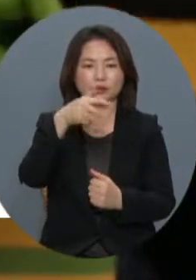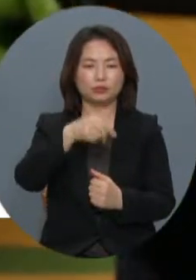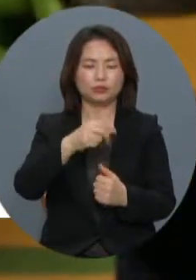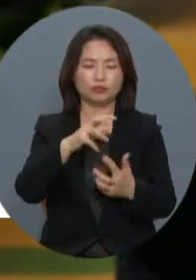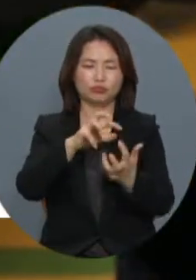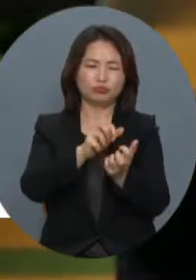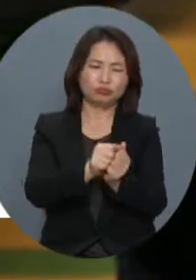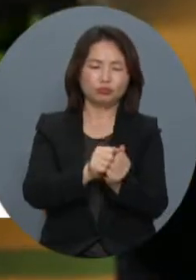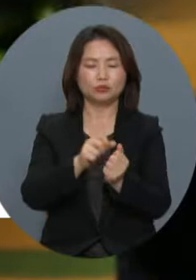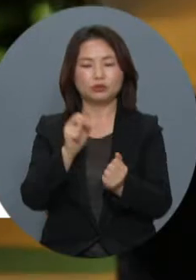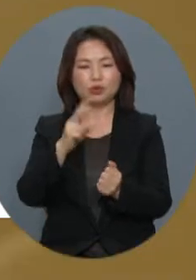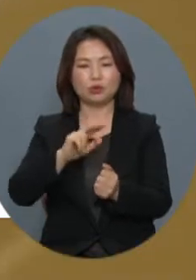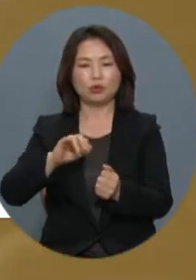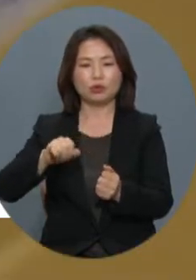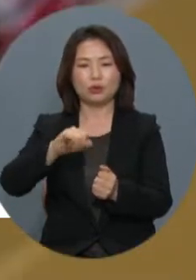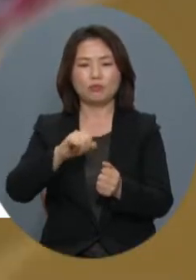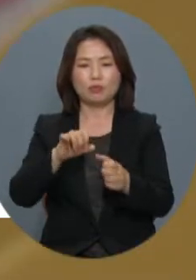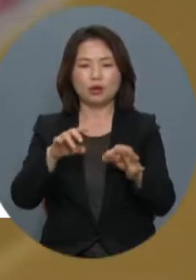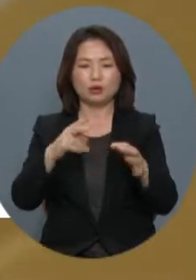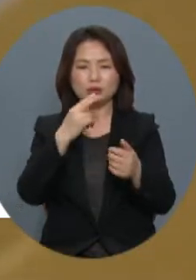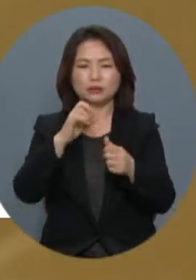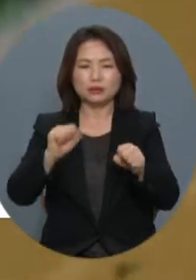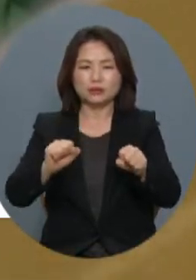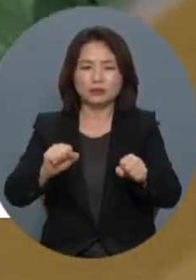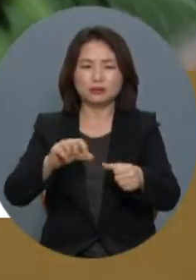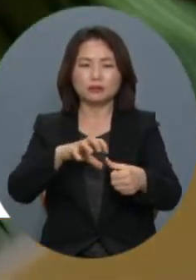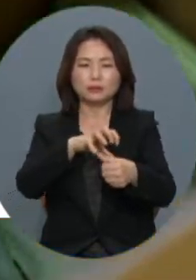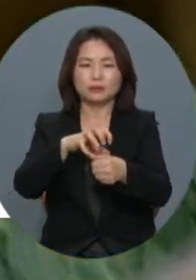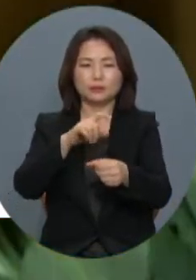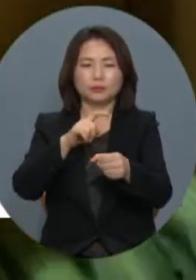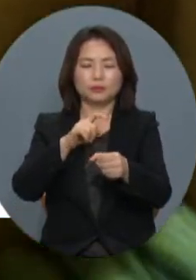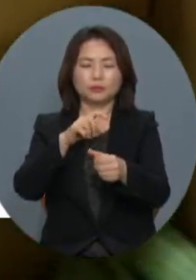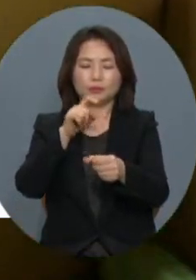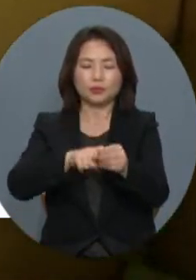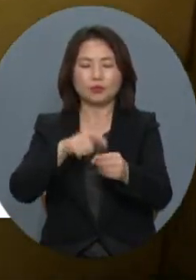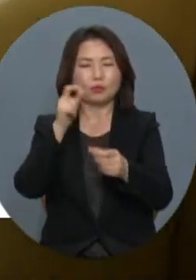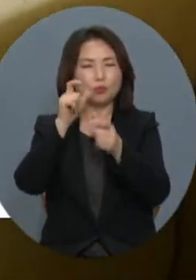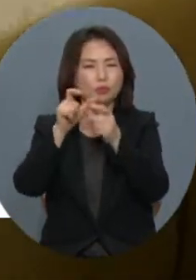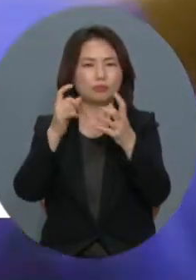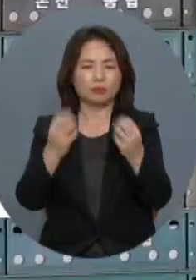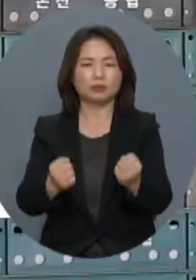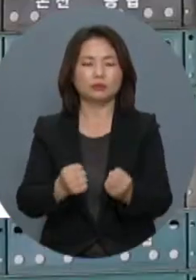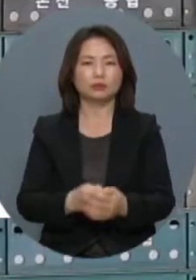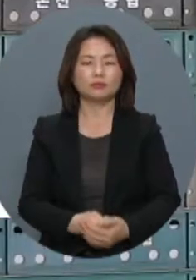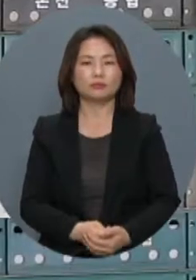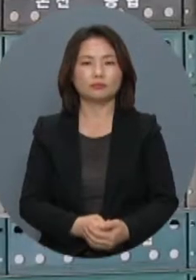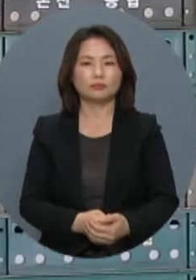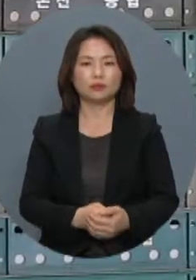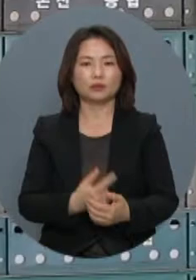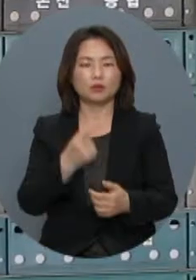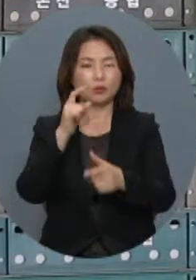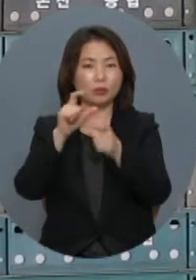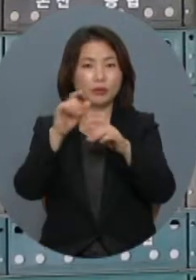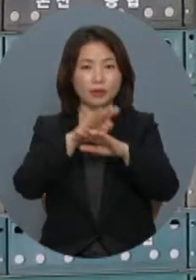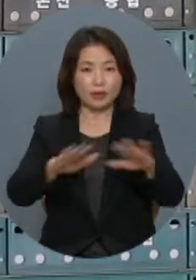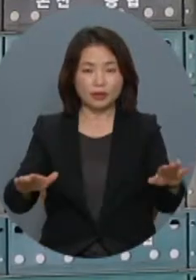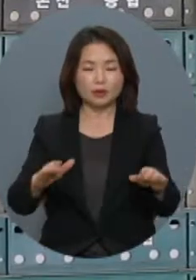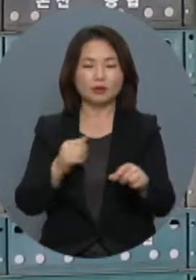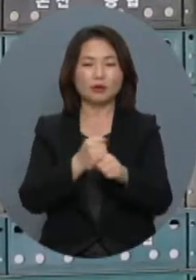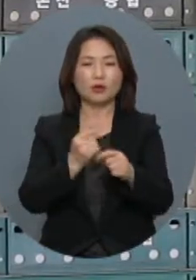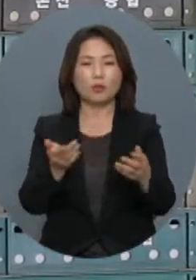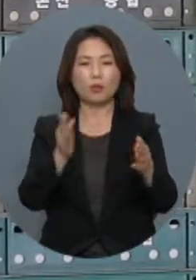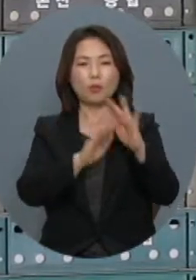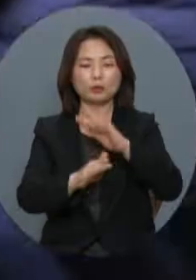짓물러지고 곰팡이 때문에 저희도 거기 때문에 신선도 유지하기 위해서 고민을 많이 하고 있고요. 이런 고민을 해결해주는